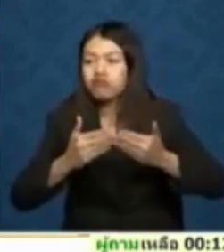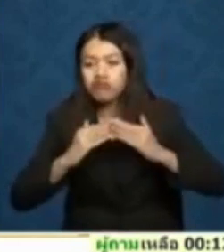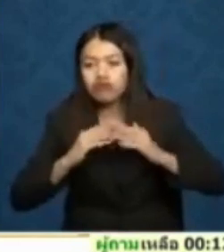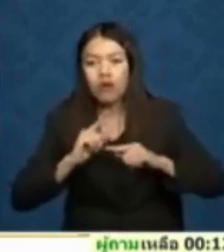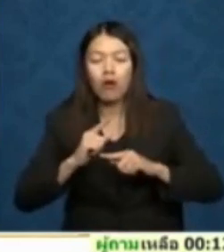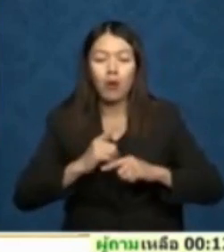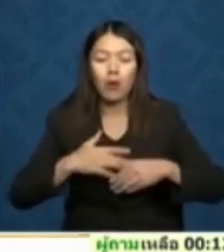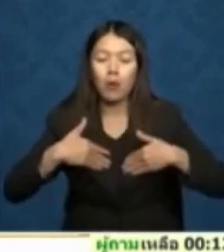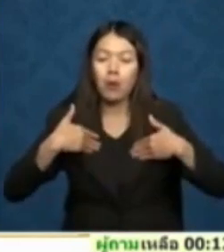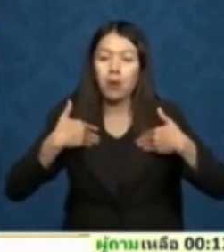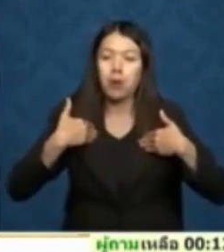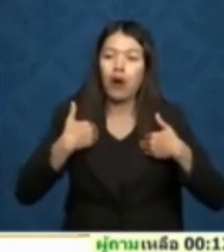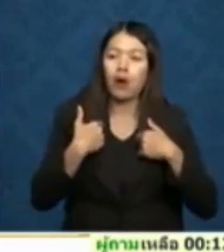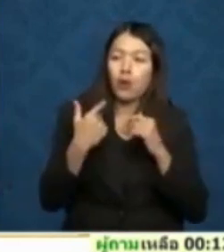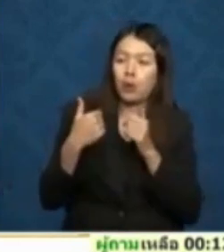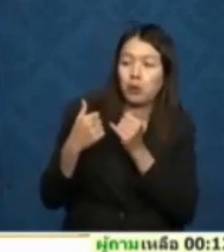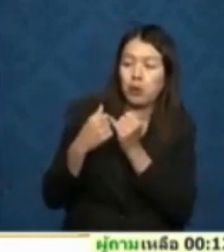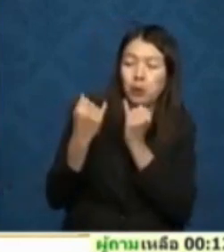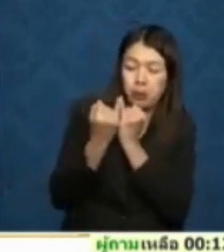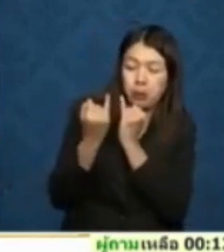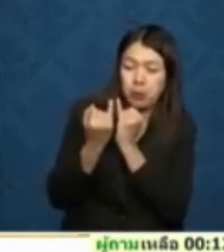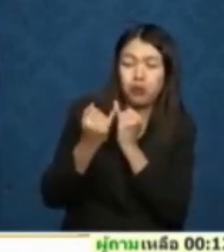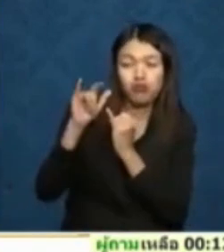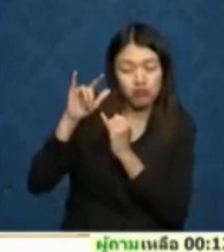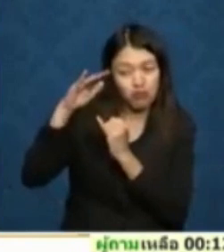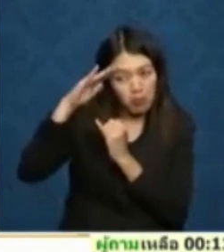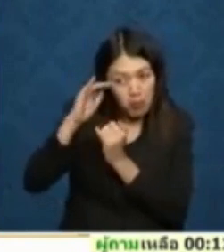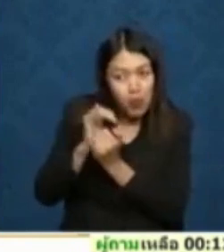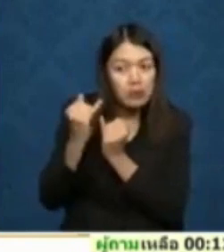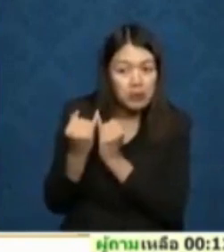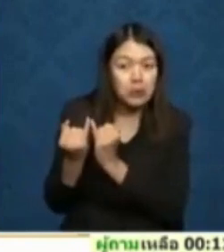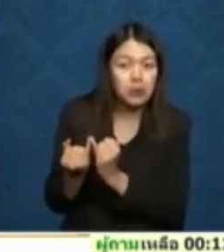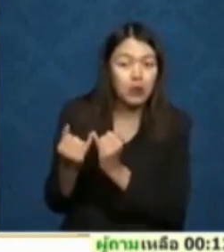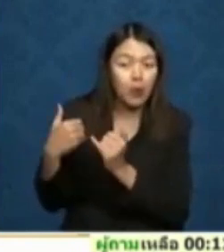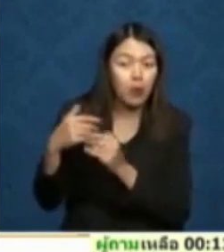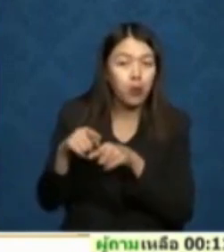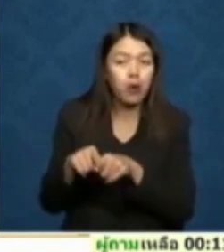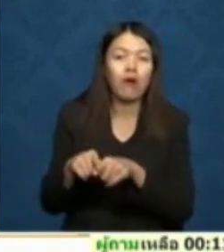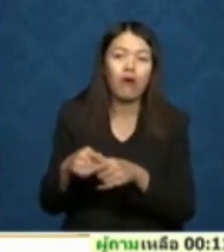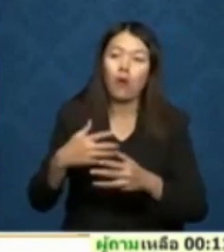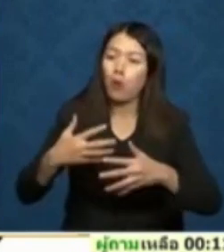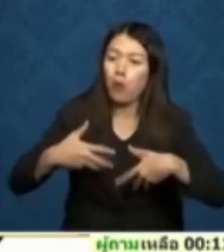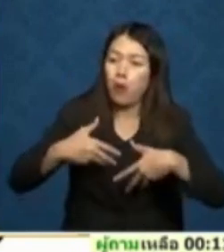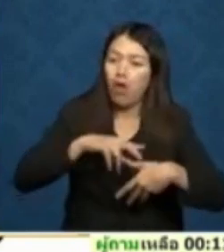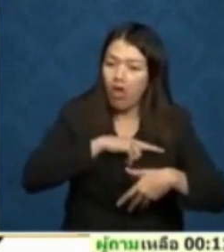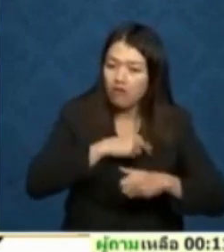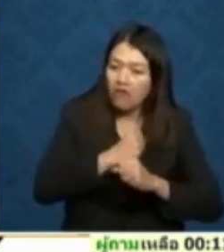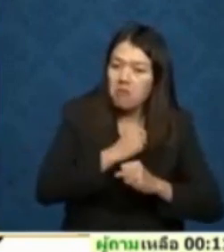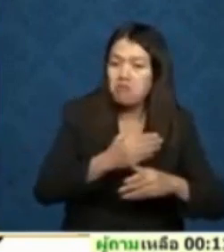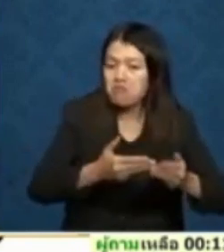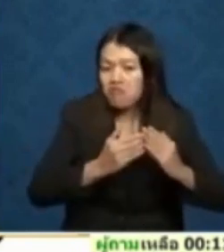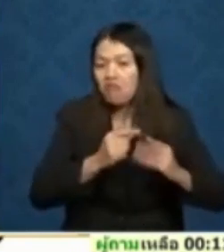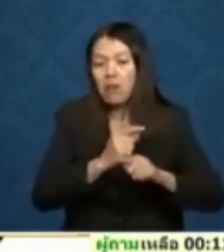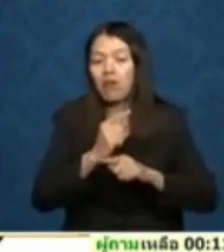ดูปูเสือข้าราชการและเจ้าหน้าที่ต่างๆในพื้นที่ใช้ความสนิทสนมมาเป็นแนวทางแสวงหาผลประโยชน์หรือในการข่มเหงรังแกบุ